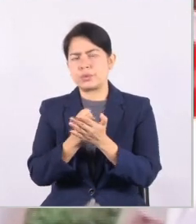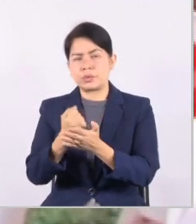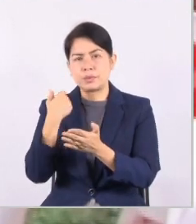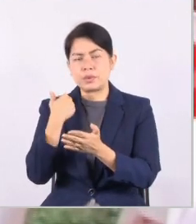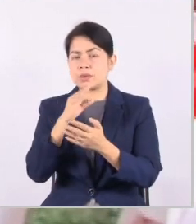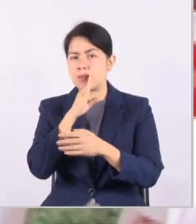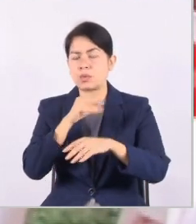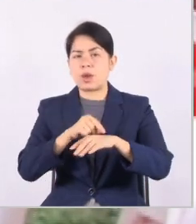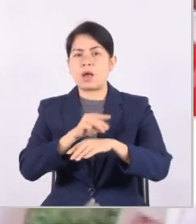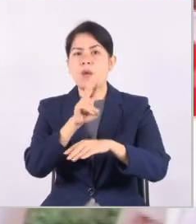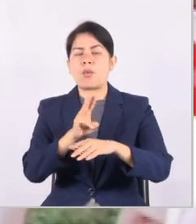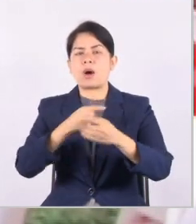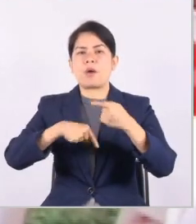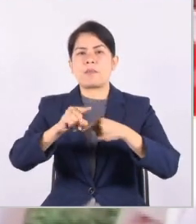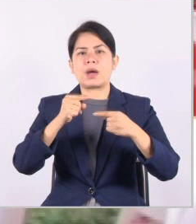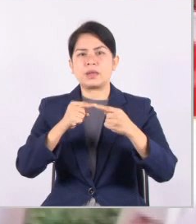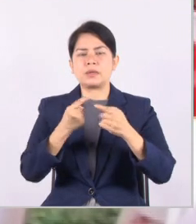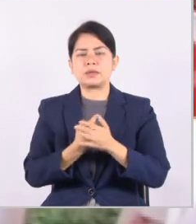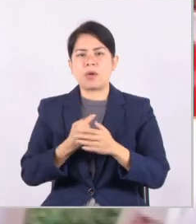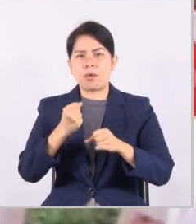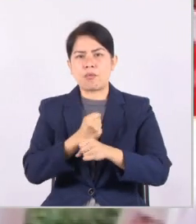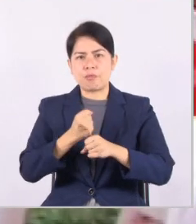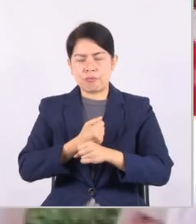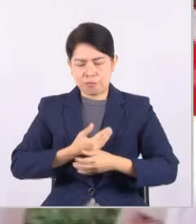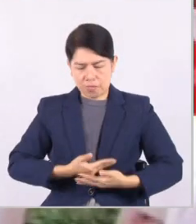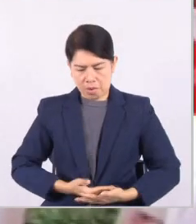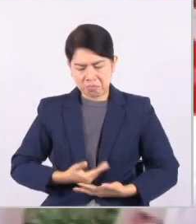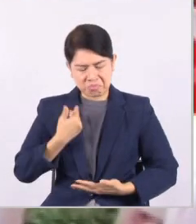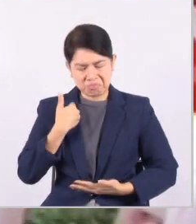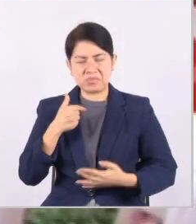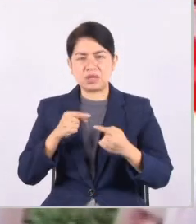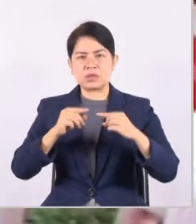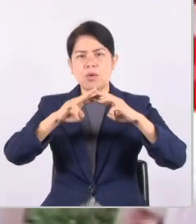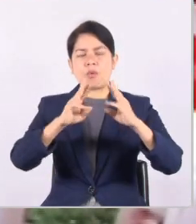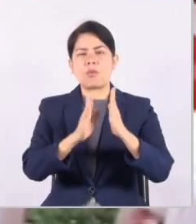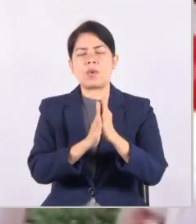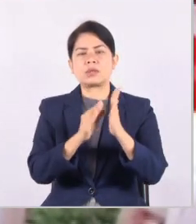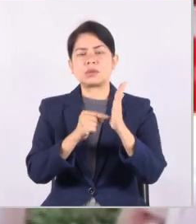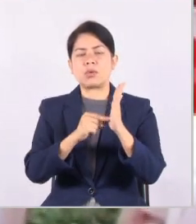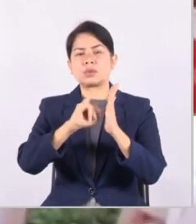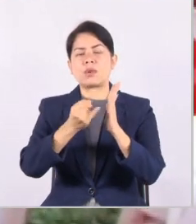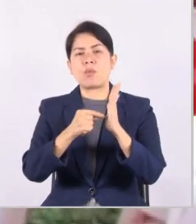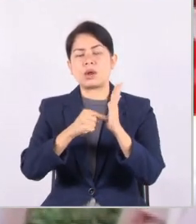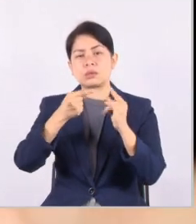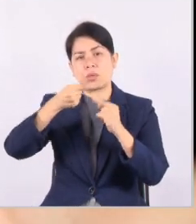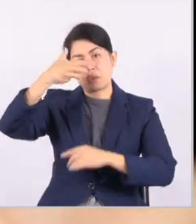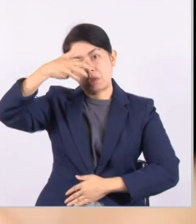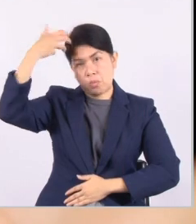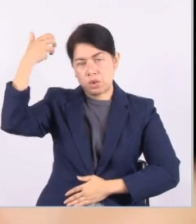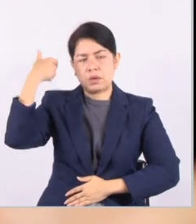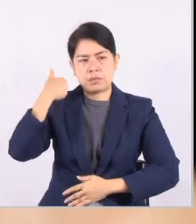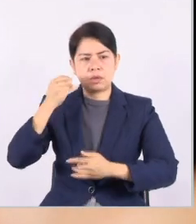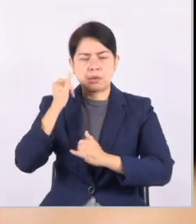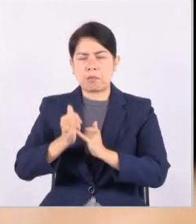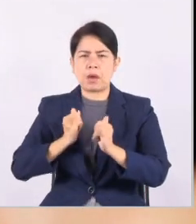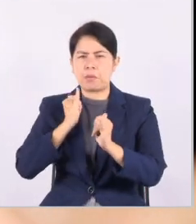ฏิบัติธรรมถึงขั้นถวายตัวเป็นลูกศิษย์หลวงพ่อจรัญที่จังหวัดสิงห์บุรีแล้วก็ไปปฏิบัติธรรมที่นั่นเนี่ยมากว่า10ปีจ